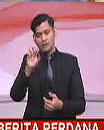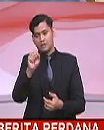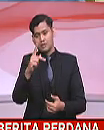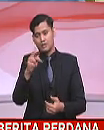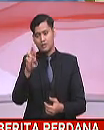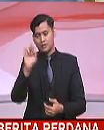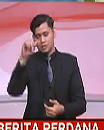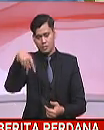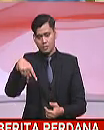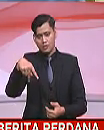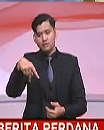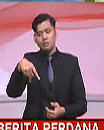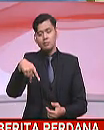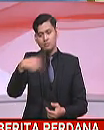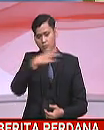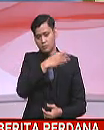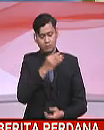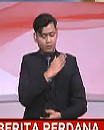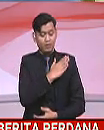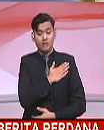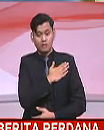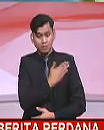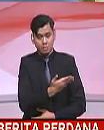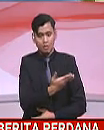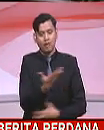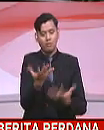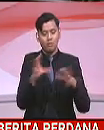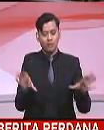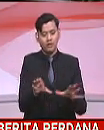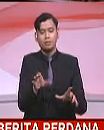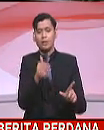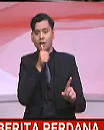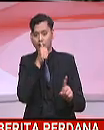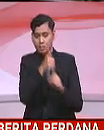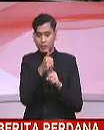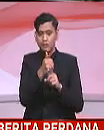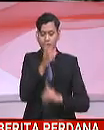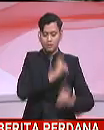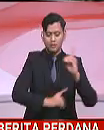dan willing untuk mengarahkan drama tersebut.